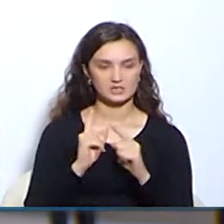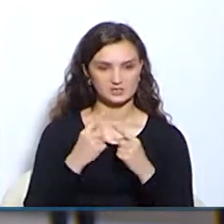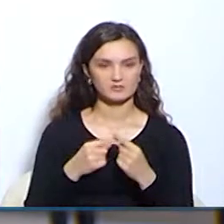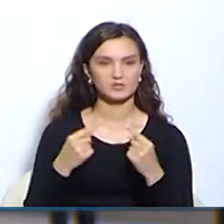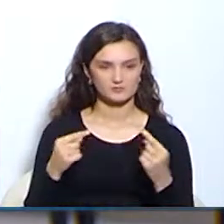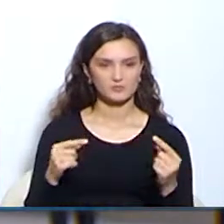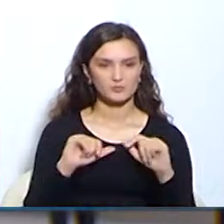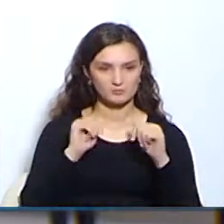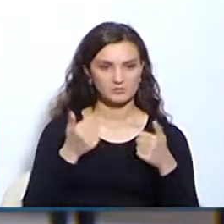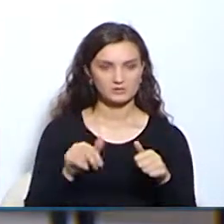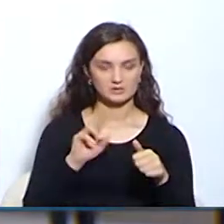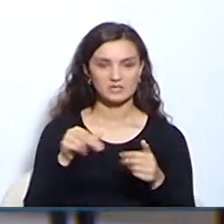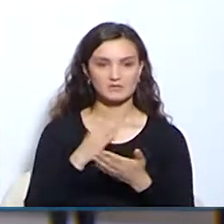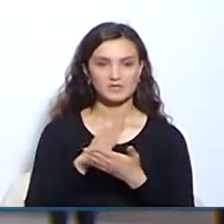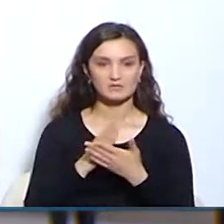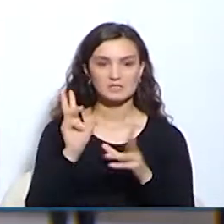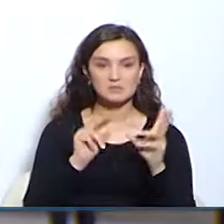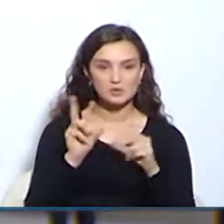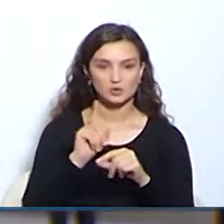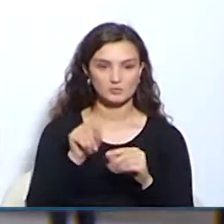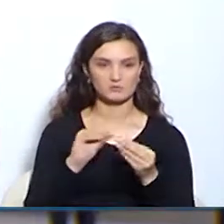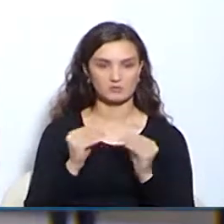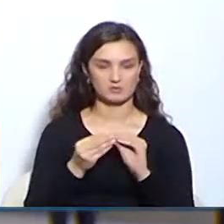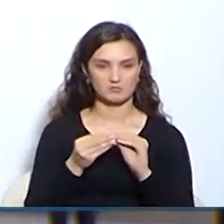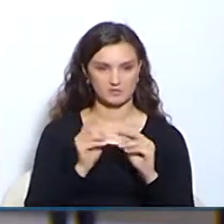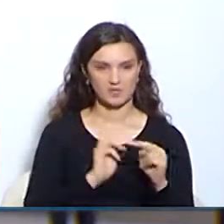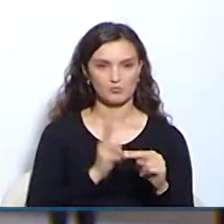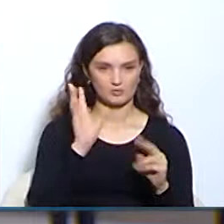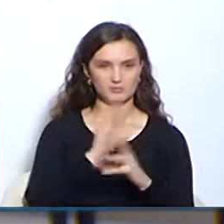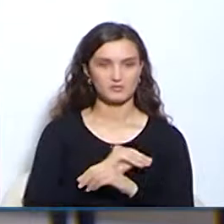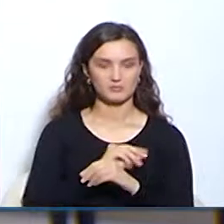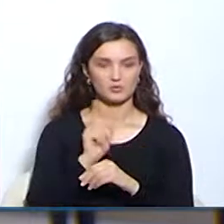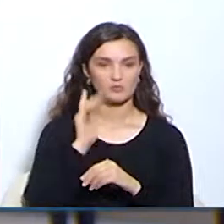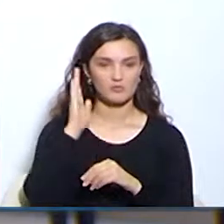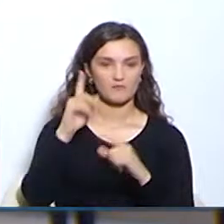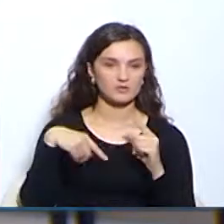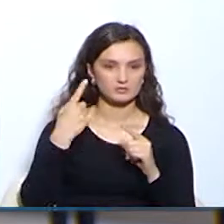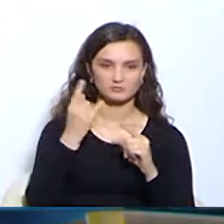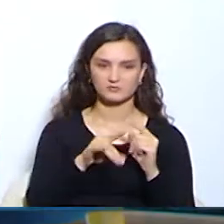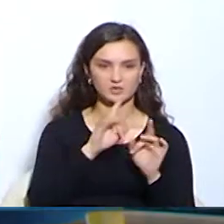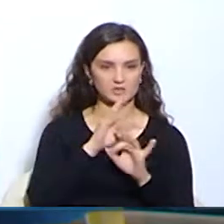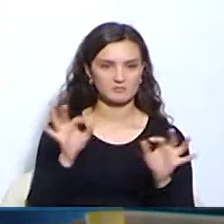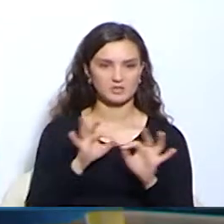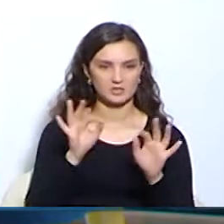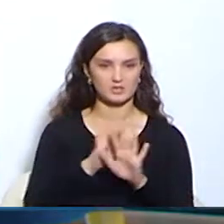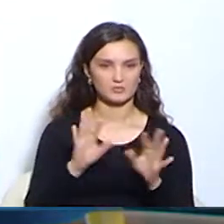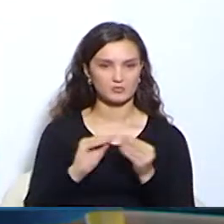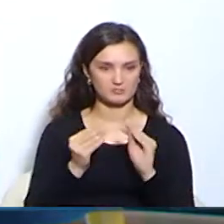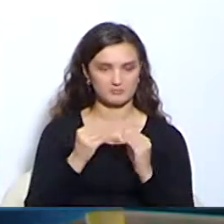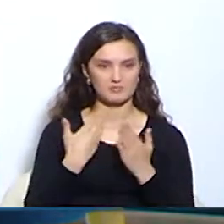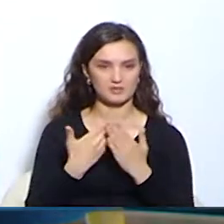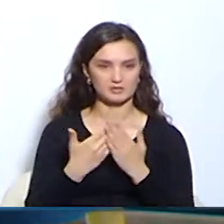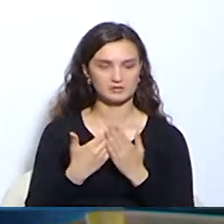გარკვეულ მეთოდებს და გვაქვს იმედი, რომ ეს პრობლემა იმდენად აღმოიფხვრება, რომ მომავალში ბავშვს არ ექნება არანაირი პრობლემა, ვთქვა,